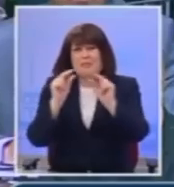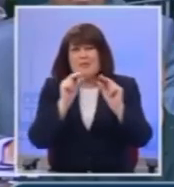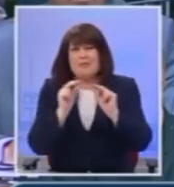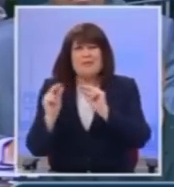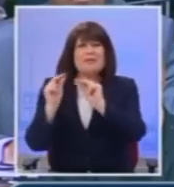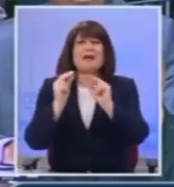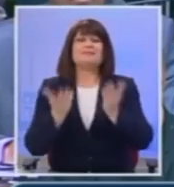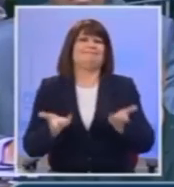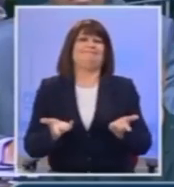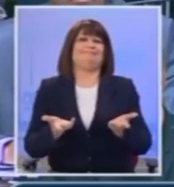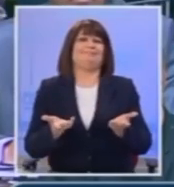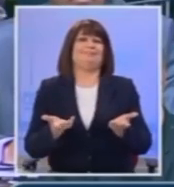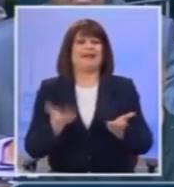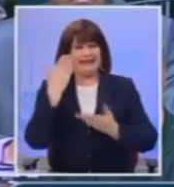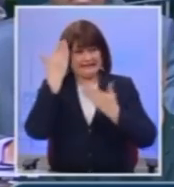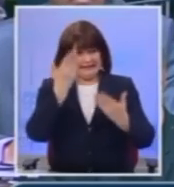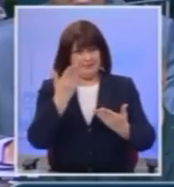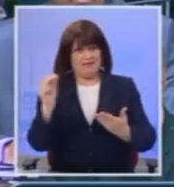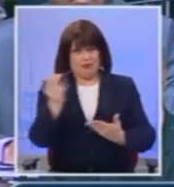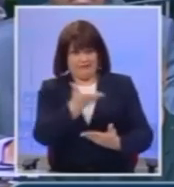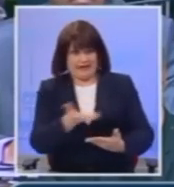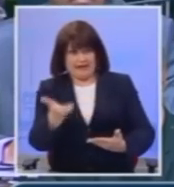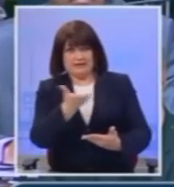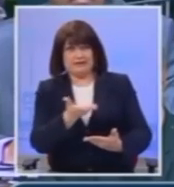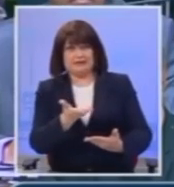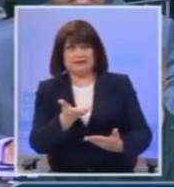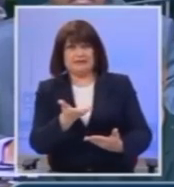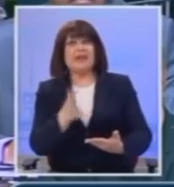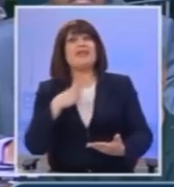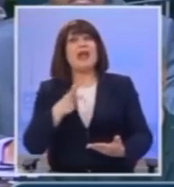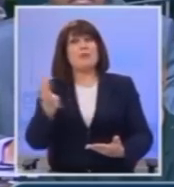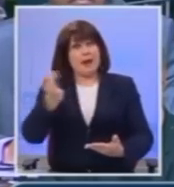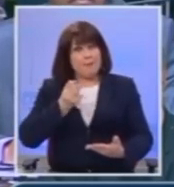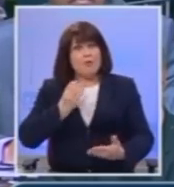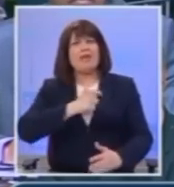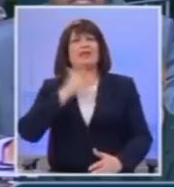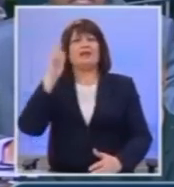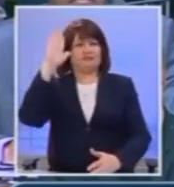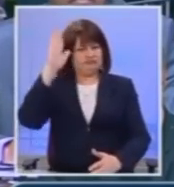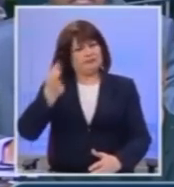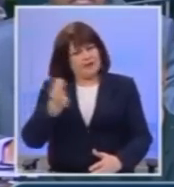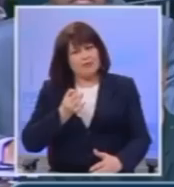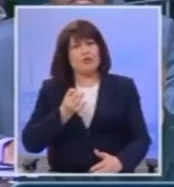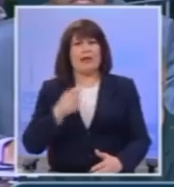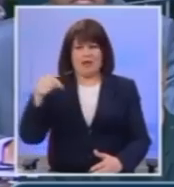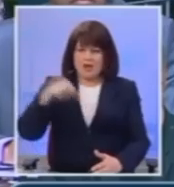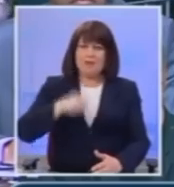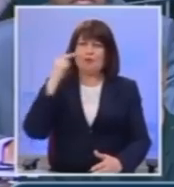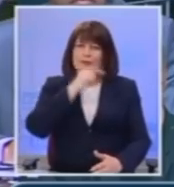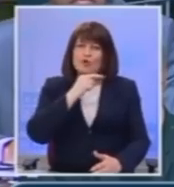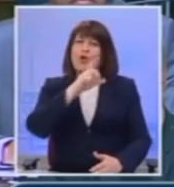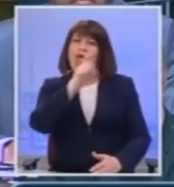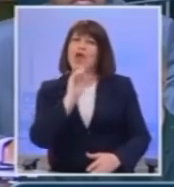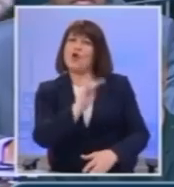δεν είναι προς τιμήν των βουλευτών. Δεν ψιθυρίζουμε. Αν θέλουμε να πούμε κάτι, μπορούμε να ζητήσουμε το λόγο. Είναι εδώ ο Πρωθυπουργός, υπάρχει μια